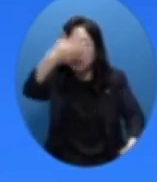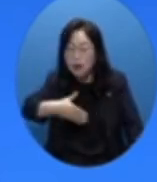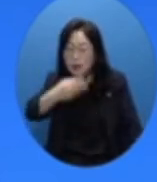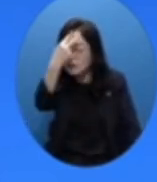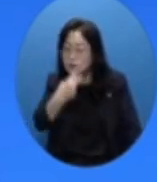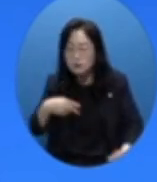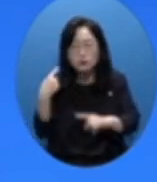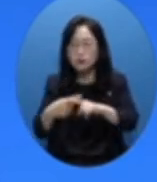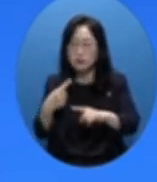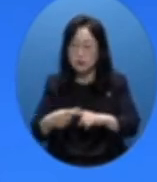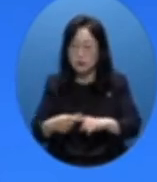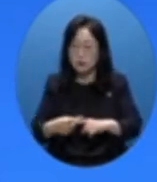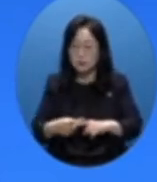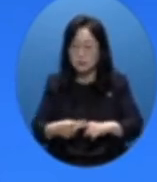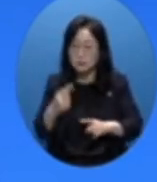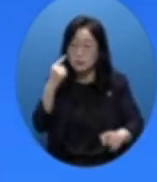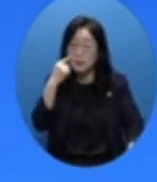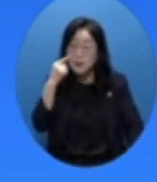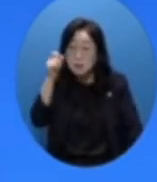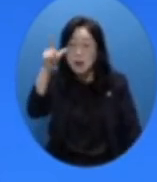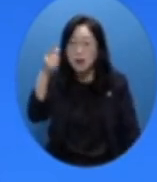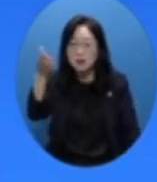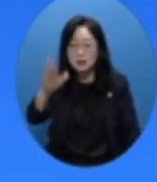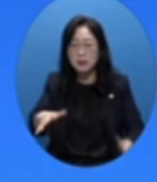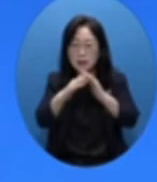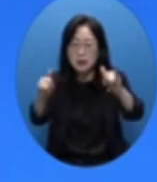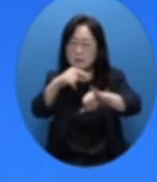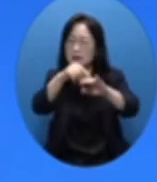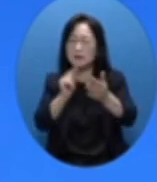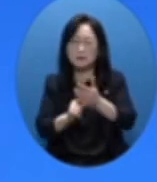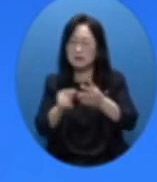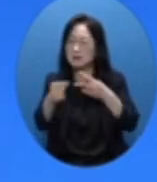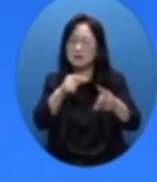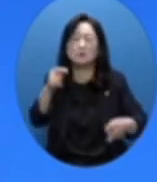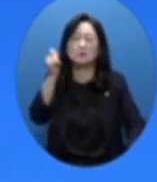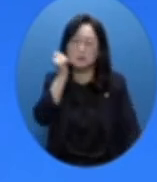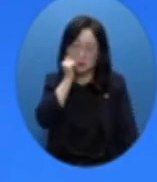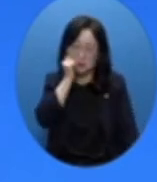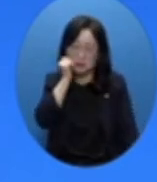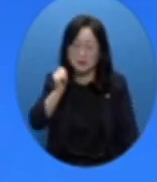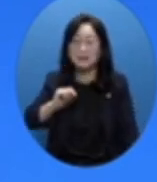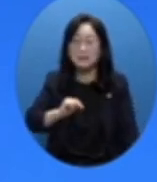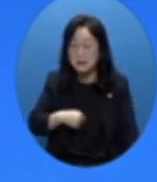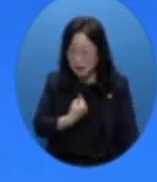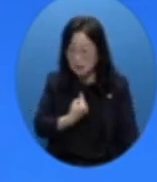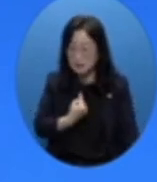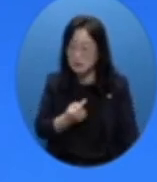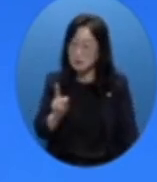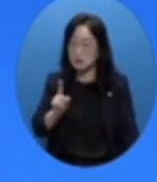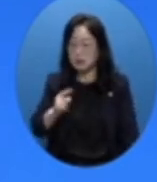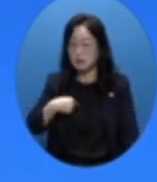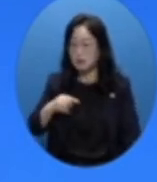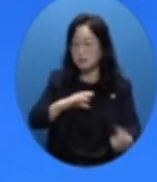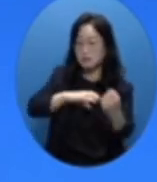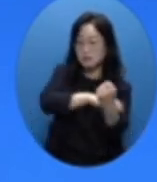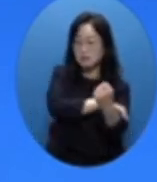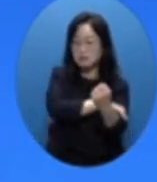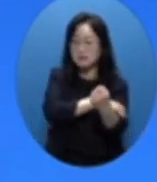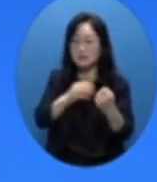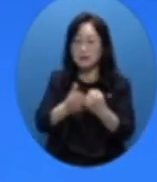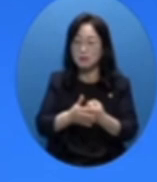얻습니다 그런 떴다 1 사람의 마음을 이해하지 못하고 자기들은 기득권층 으로 간 자로써